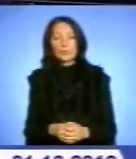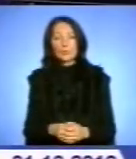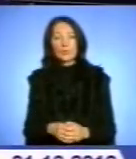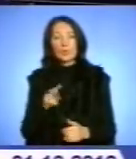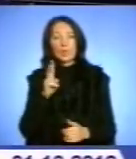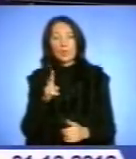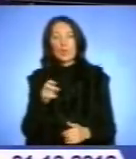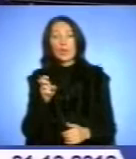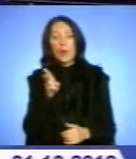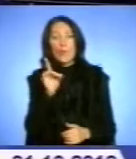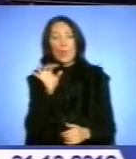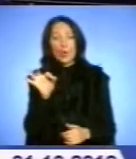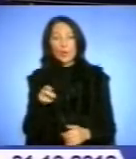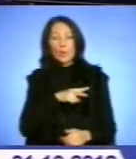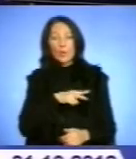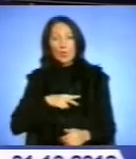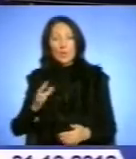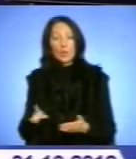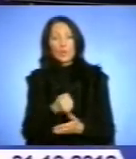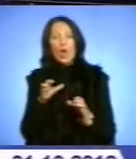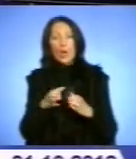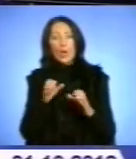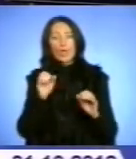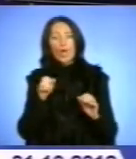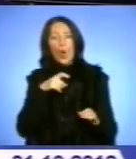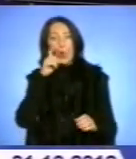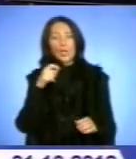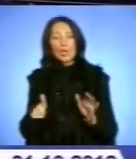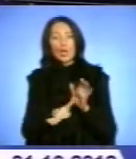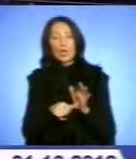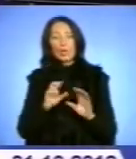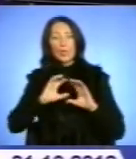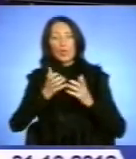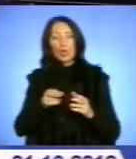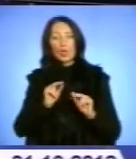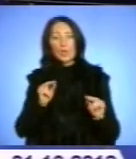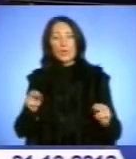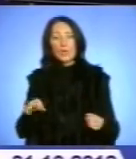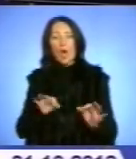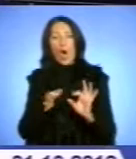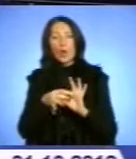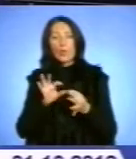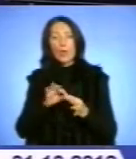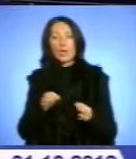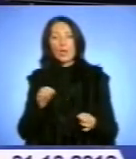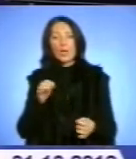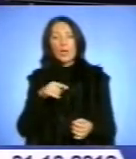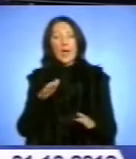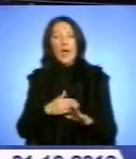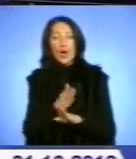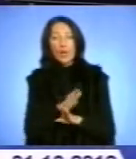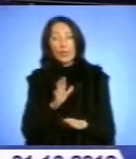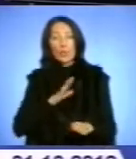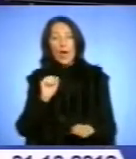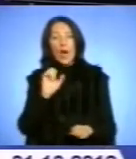Дві бронзові медалі здобула команда України на 6-й міжнародній учнівській олімпіаді з географії, яка відбулася в Аргентині. У